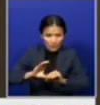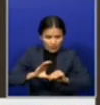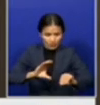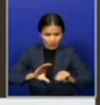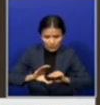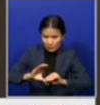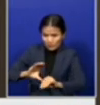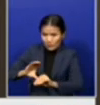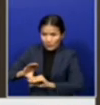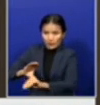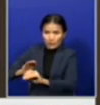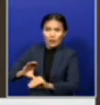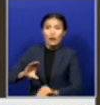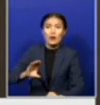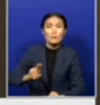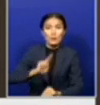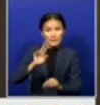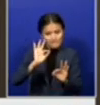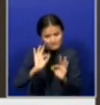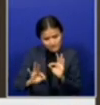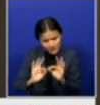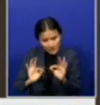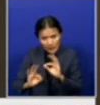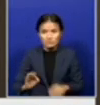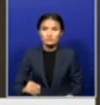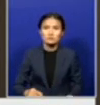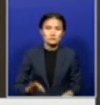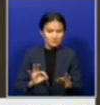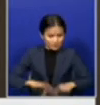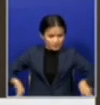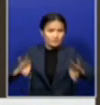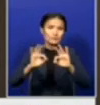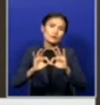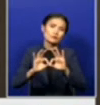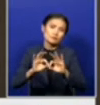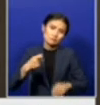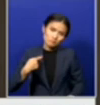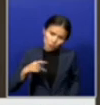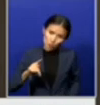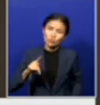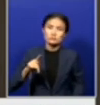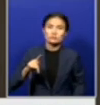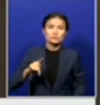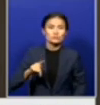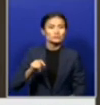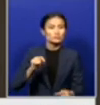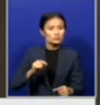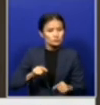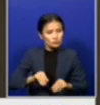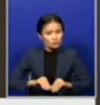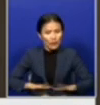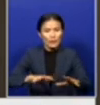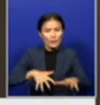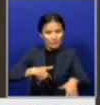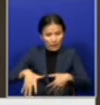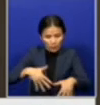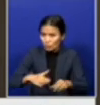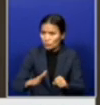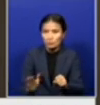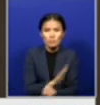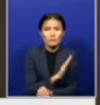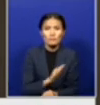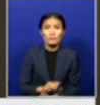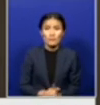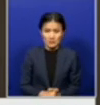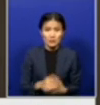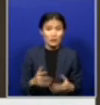อบและให้เกิดประโยชน์ต่อประชาชนอย่างแท้จริงนะบางทีในอดีต